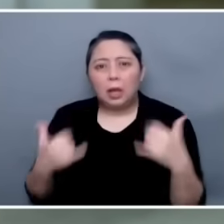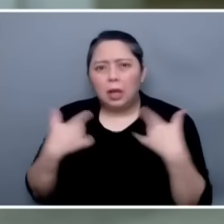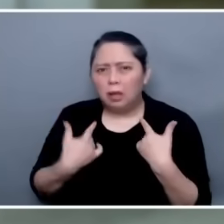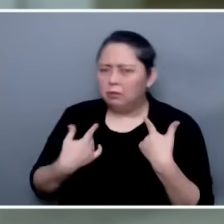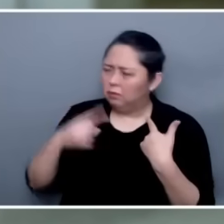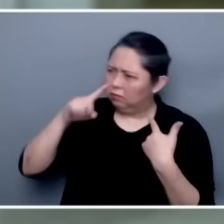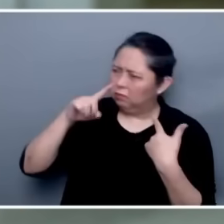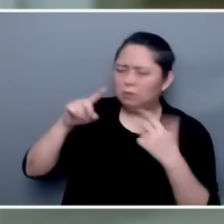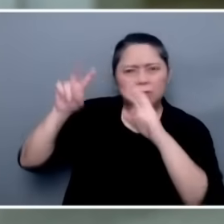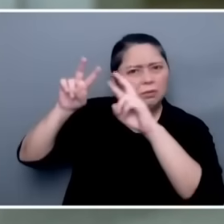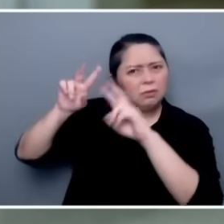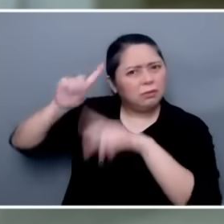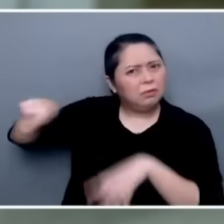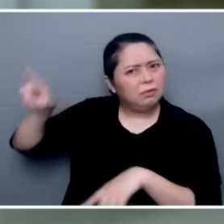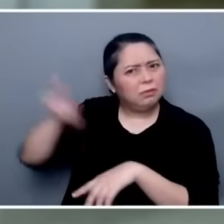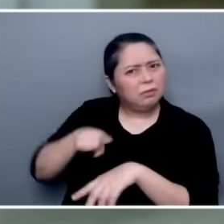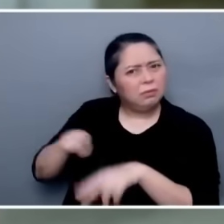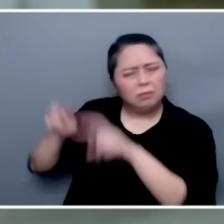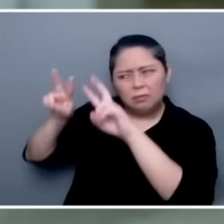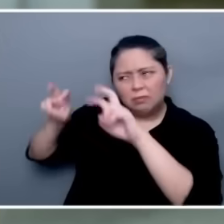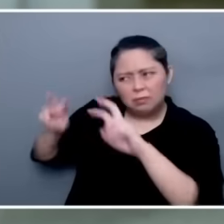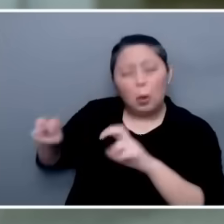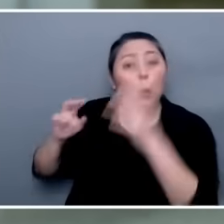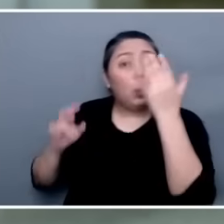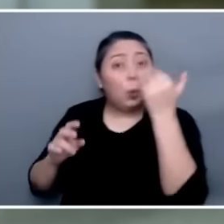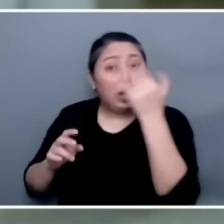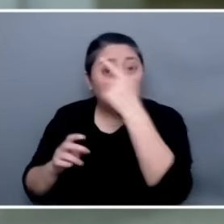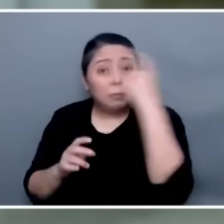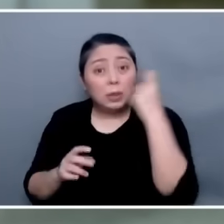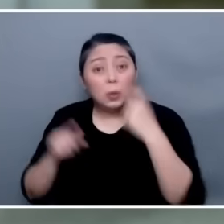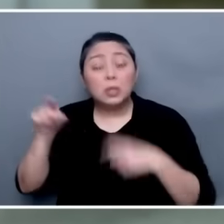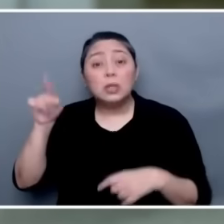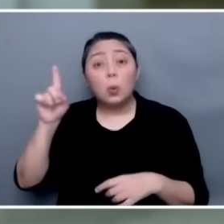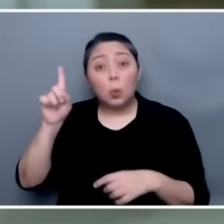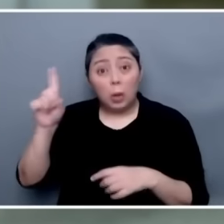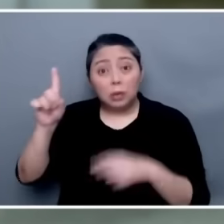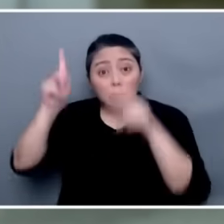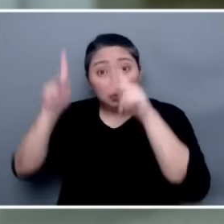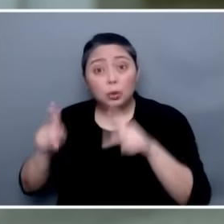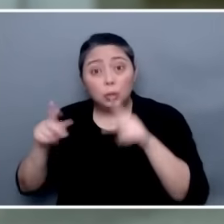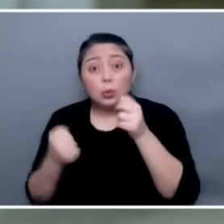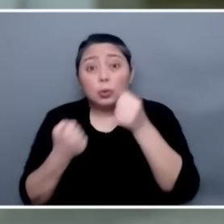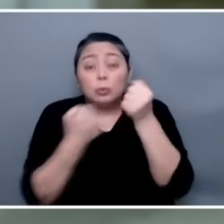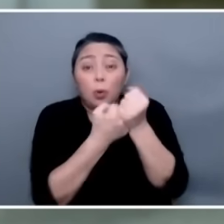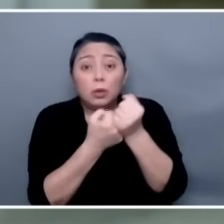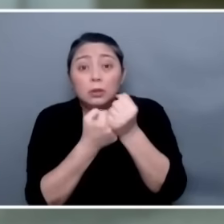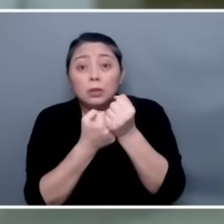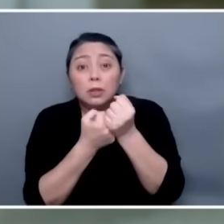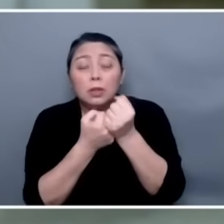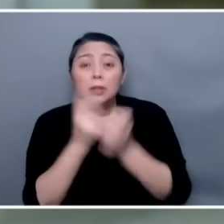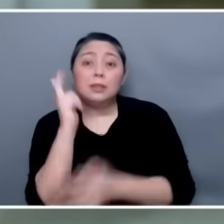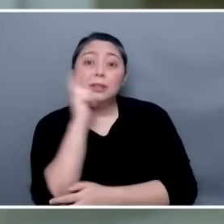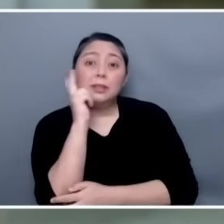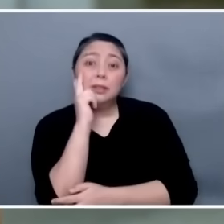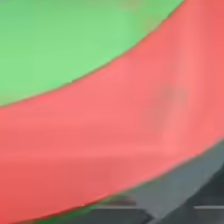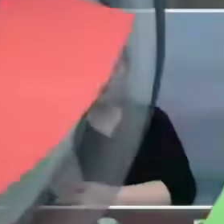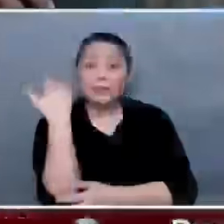donor sa kampanya ni Pangulong Duterte noong 2016. Nagpapatrol, Ina